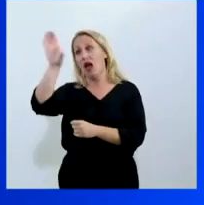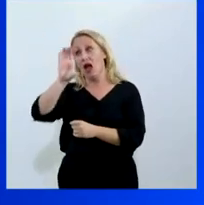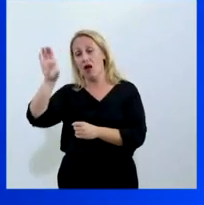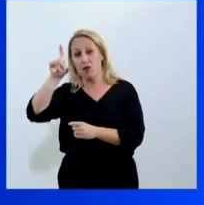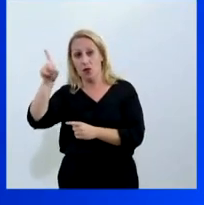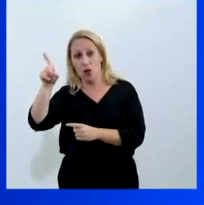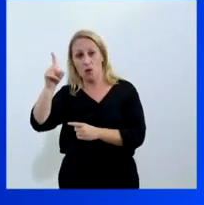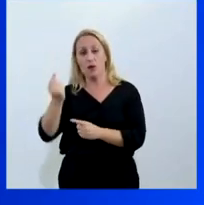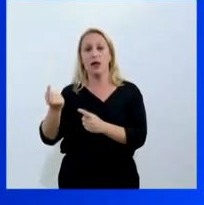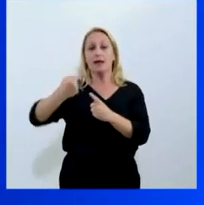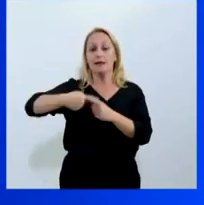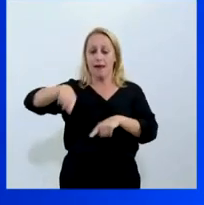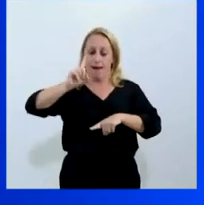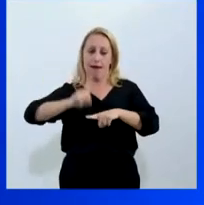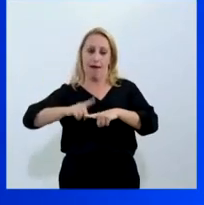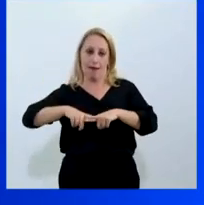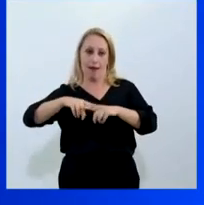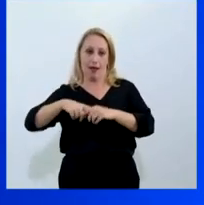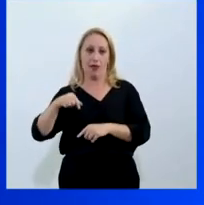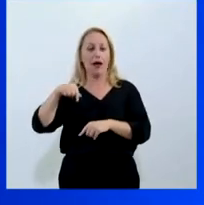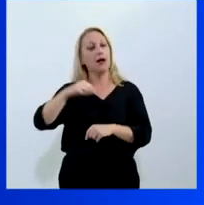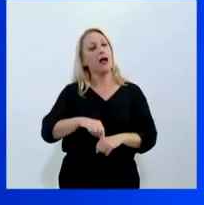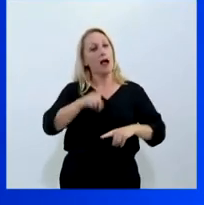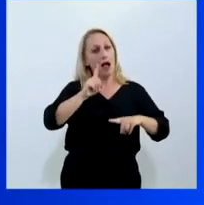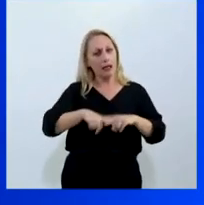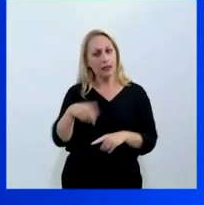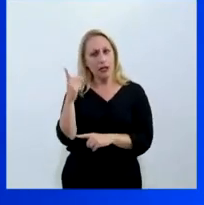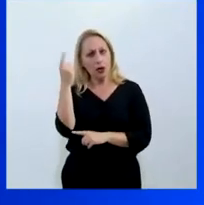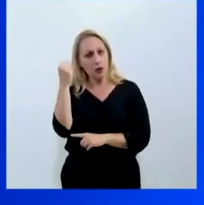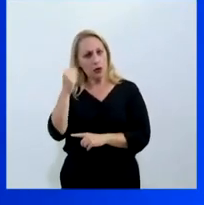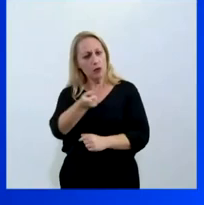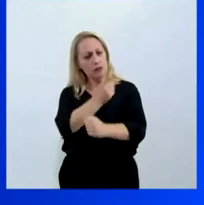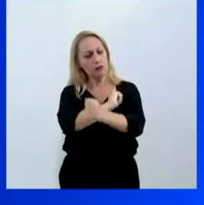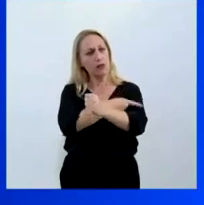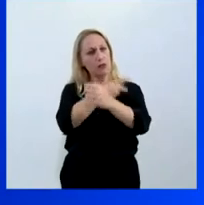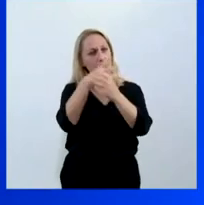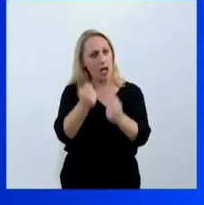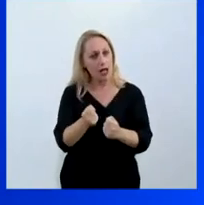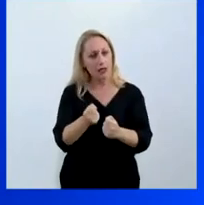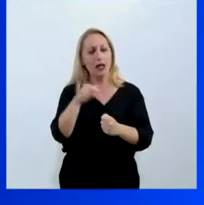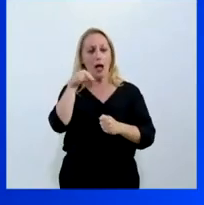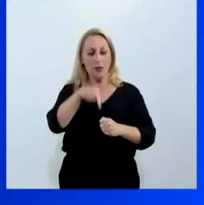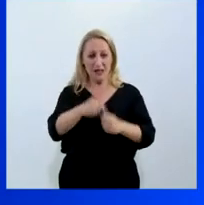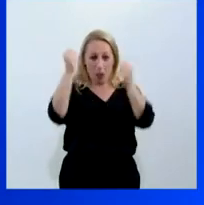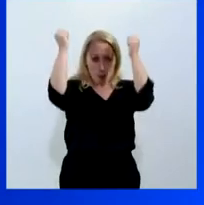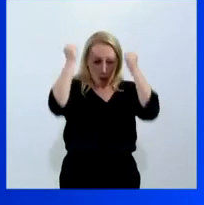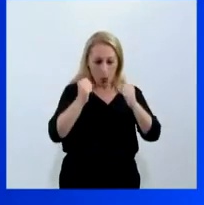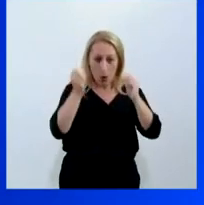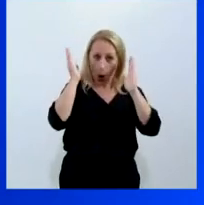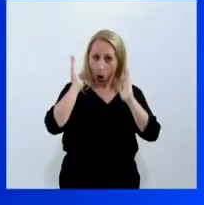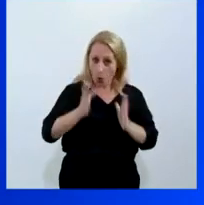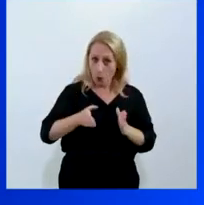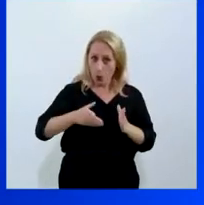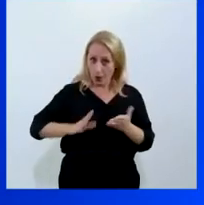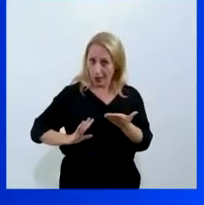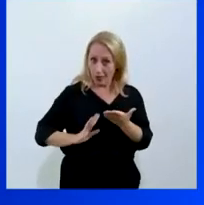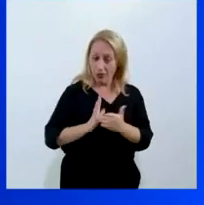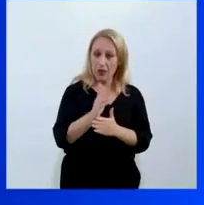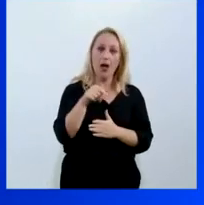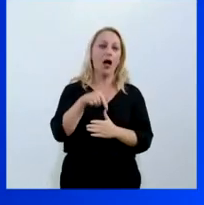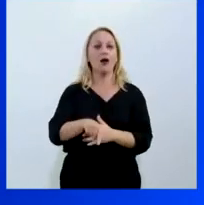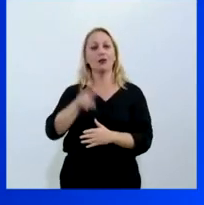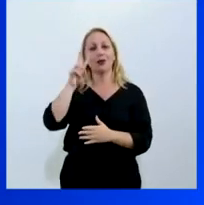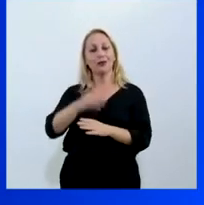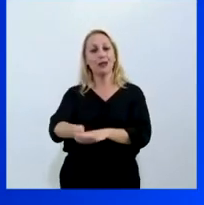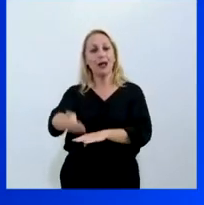Και το γεγονός ότι σήμερα η ελληνική οικονομία είναι ισχυρή και μπορεί να απορροφήσει ένα τέτοιο κραδασμό, λέει πολλά πράγματα για την πρόοδο την οποία έχουμε πετύχει